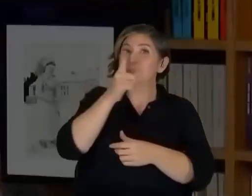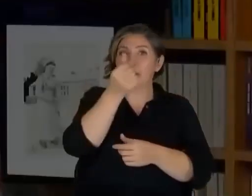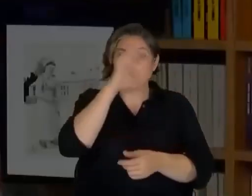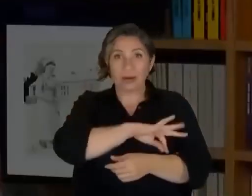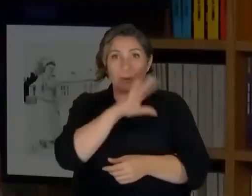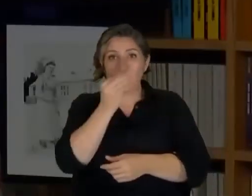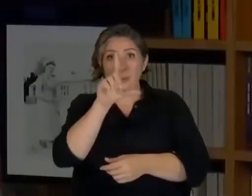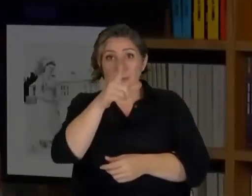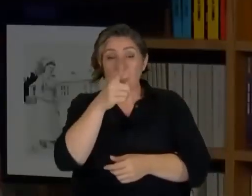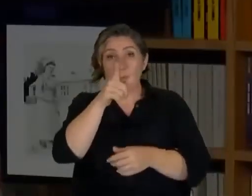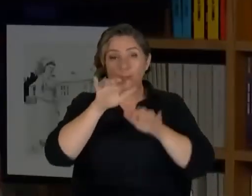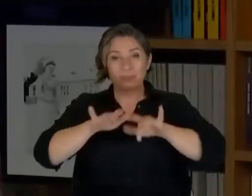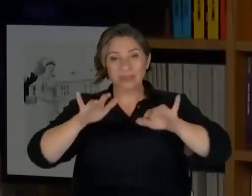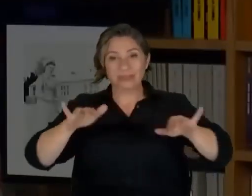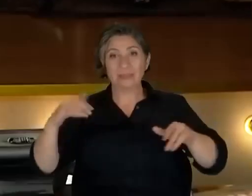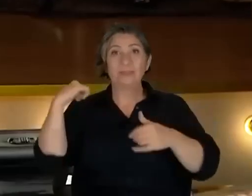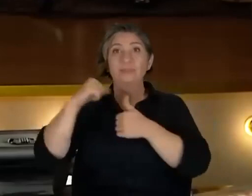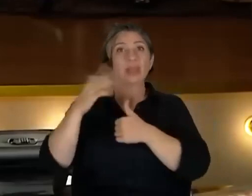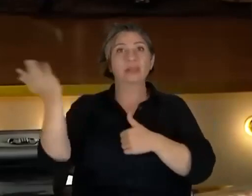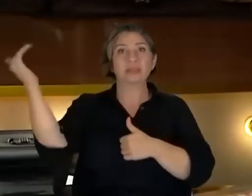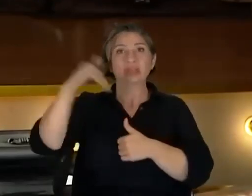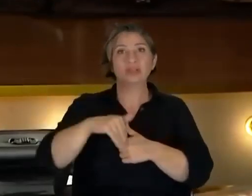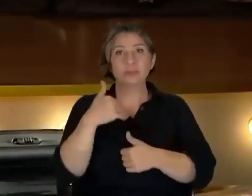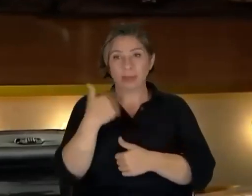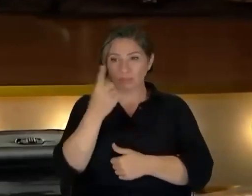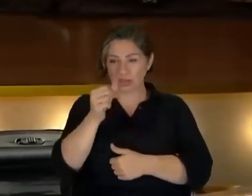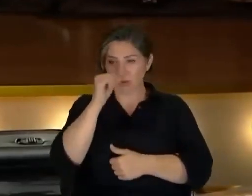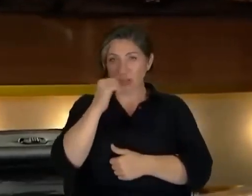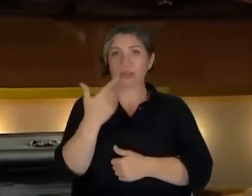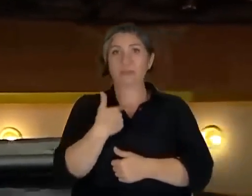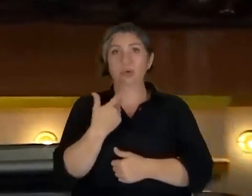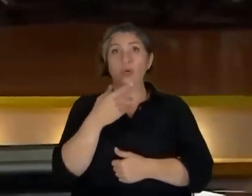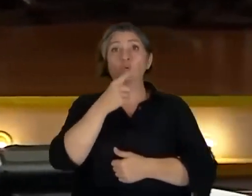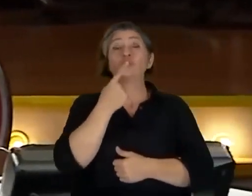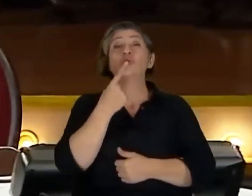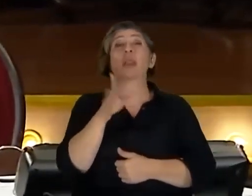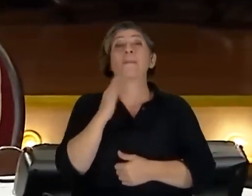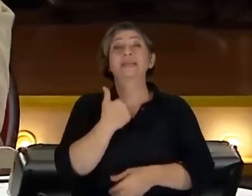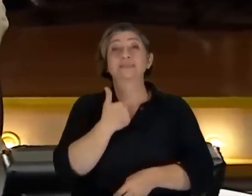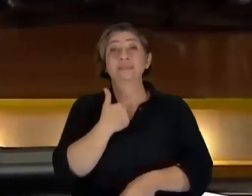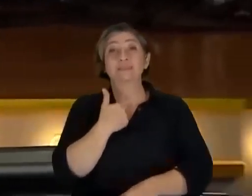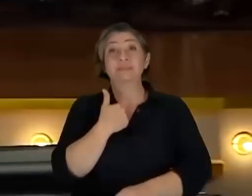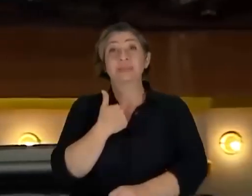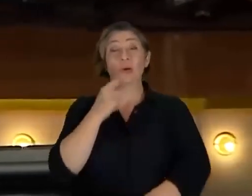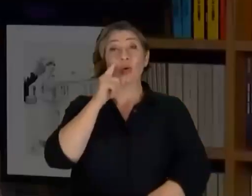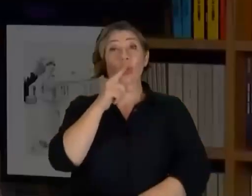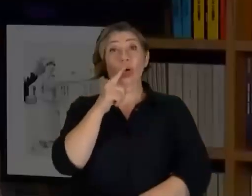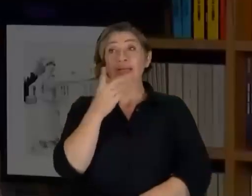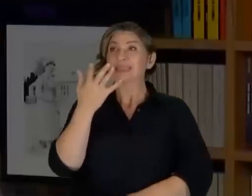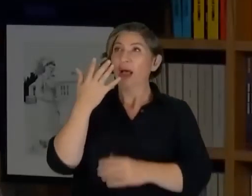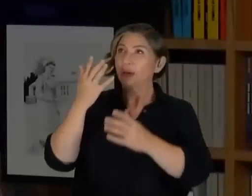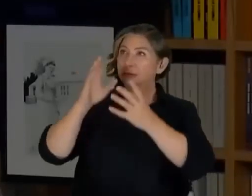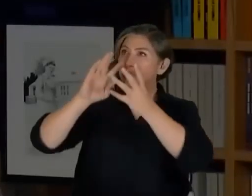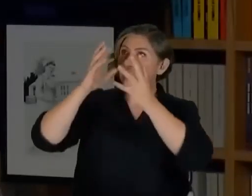para kazanmanız için. Evet. O piyanisti tekrar bir daha niye çıkaracaksın? Ben bir şey içersem. Onu söyleyemez miyim? Tam yani onu telekineziyle